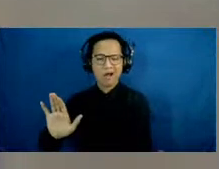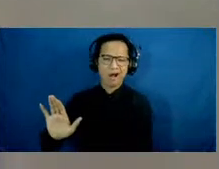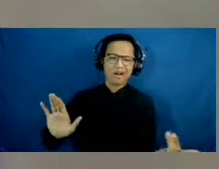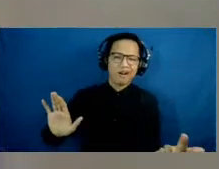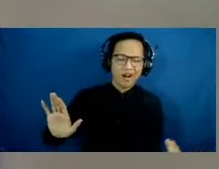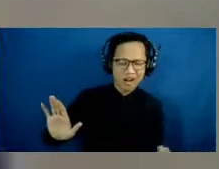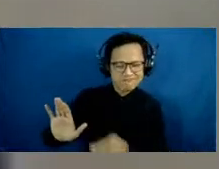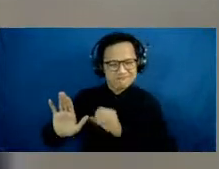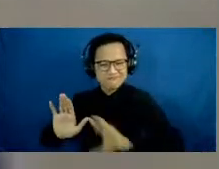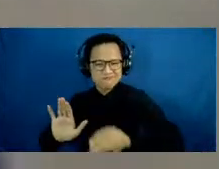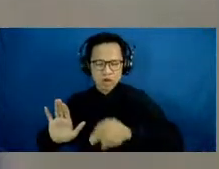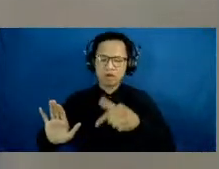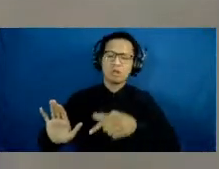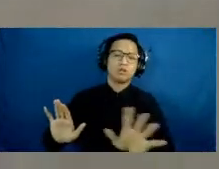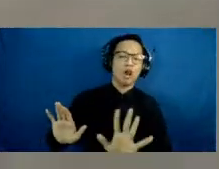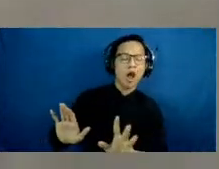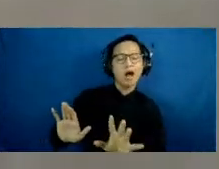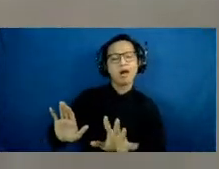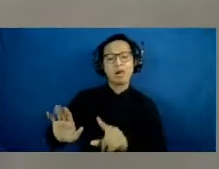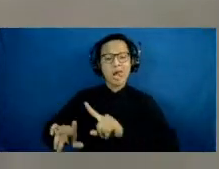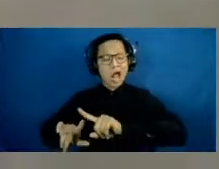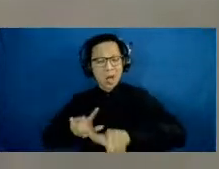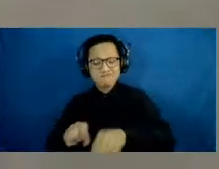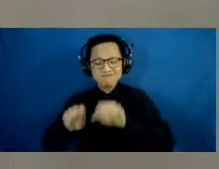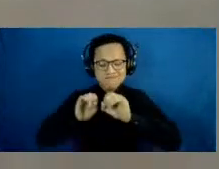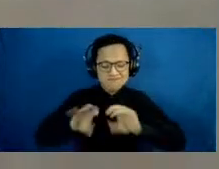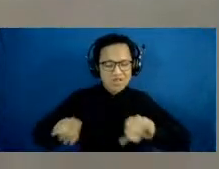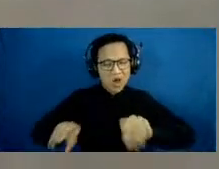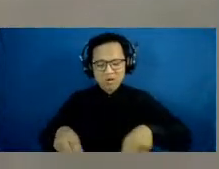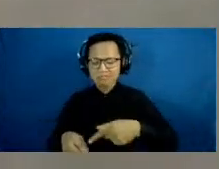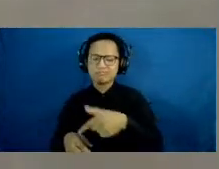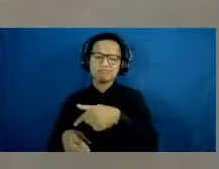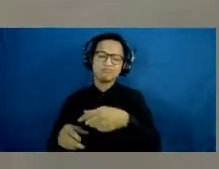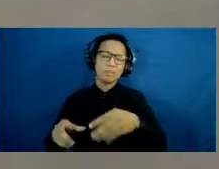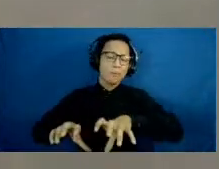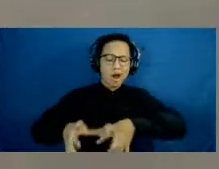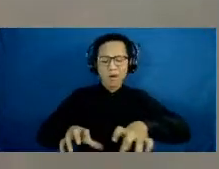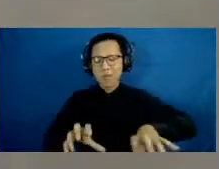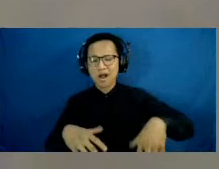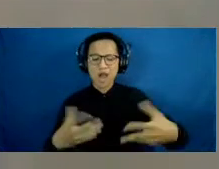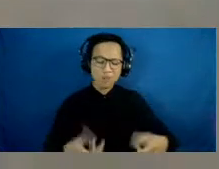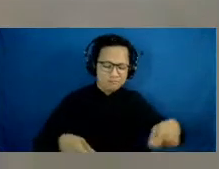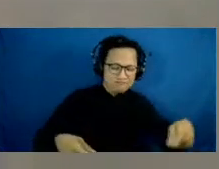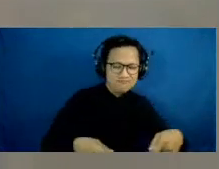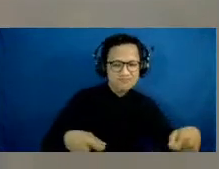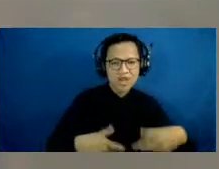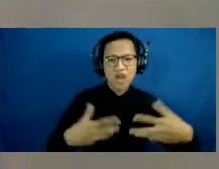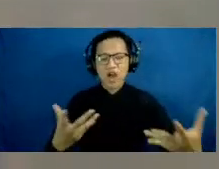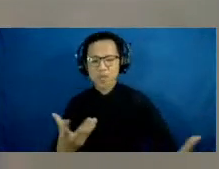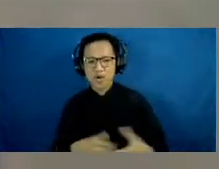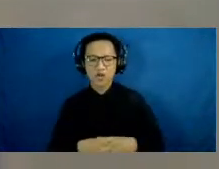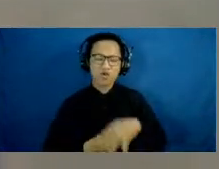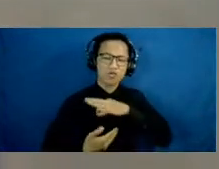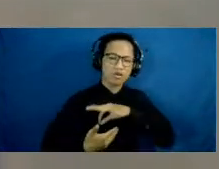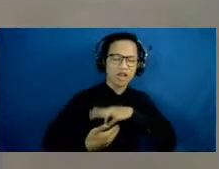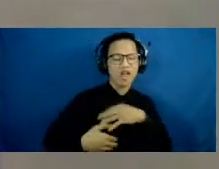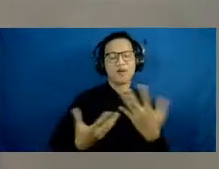juga bahannya tuh apa, terus khasiatnya tuh apa kalau makanan atau minuman gitu ya. Terus kalau